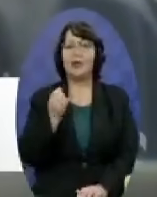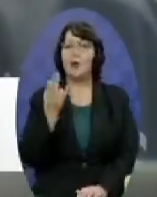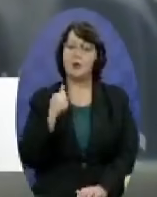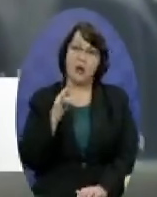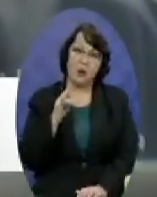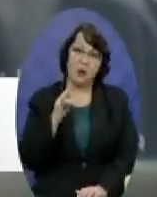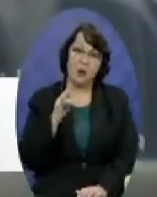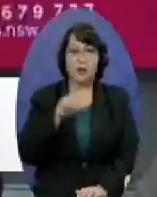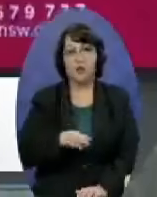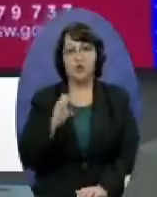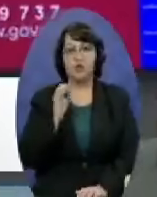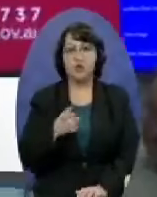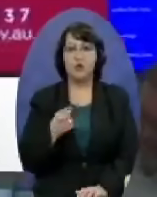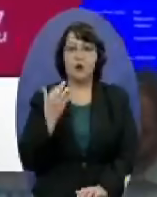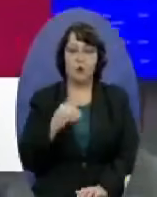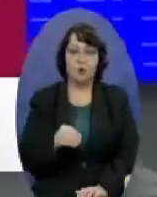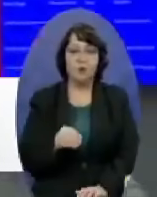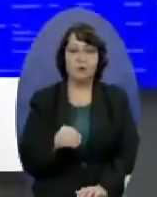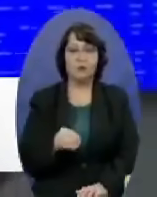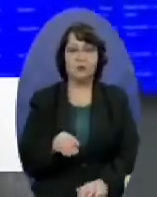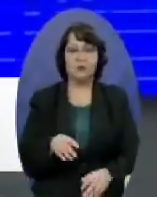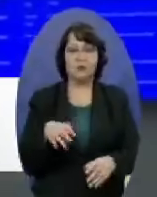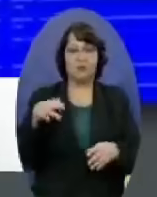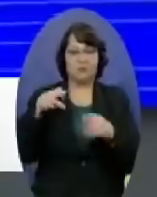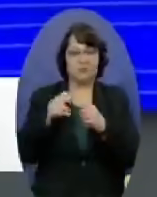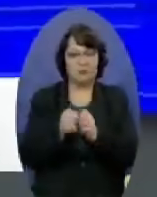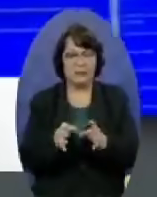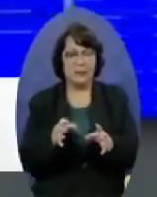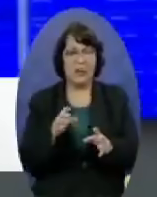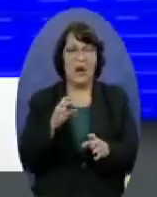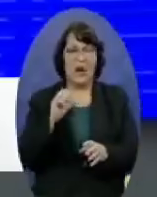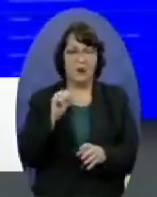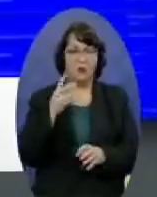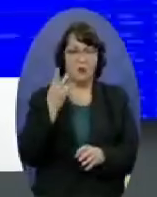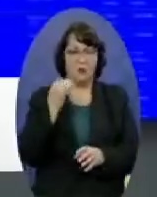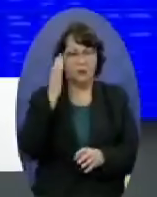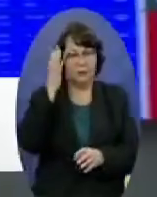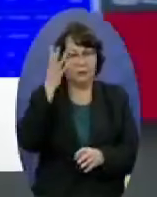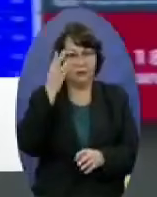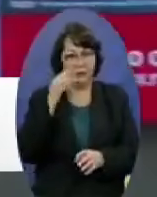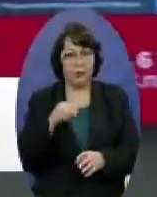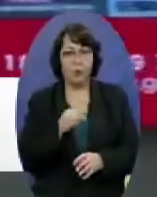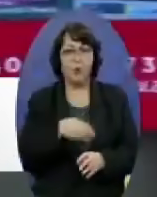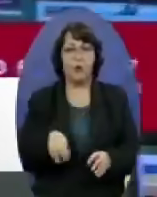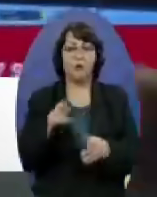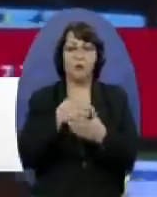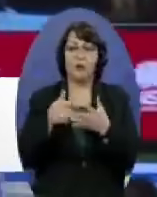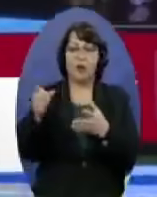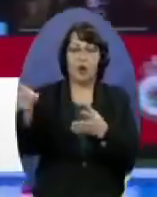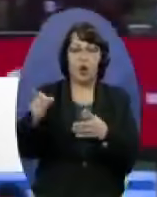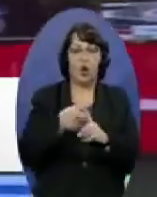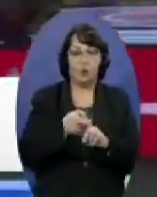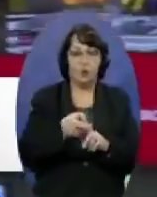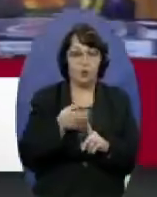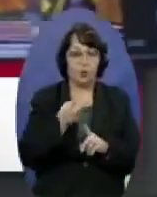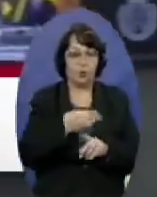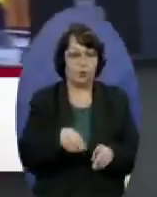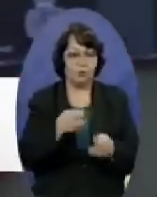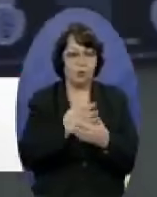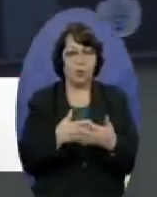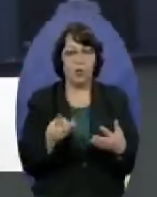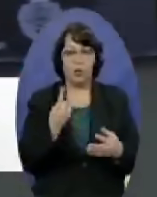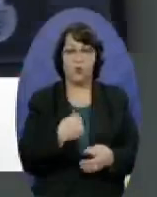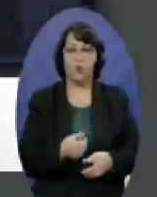газрын тосны байгууламжууд халдлагад өртөх эрсдэл эрс нэмэгдсэн нь түүхий эдийн зах зээлд ийм хүн нөлөөлж байна хэмээн шинжээчид тайлбарлаж